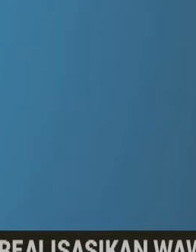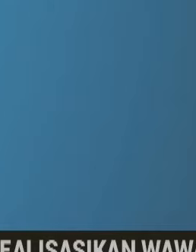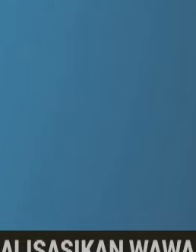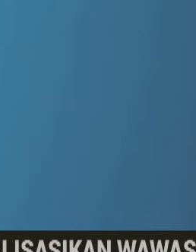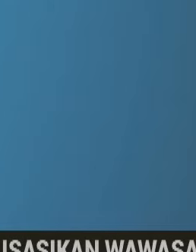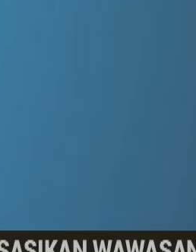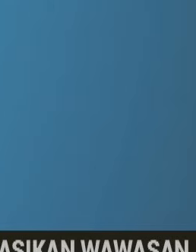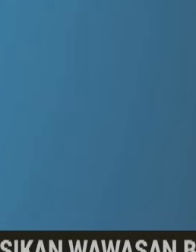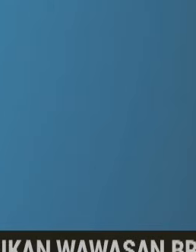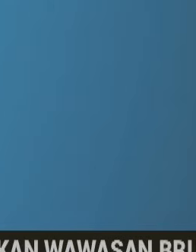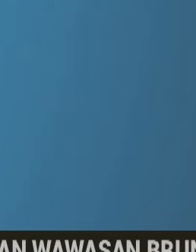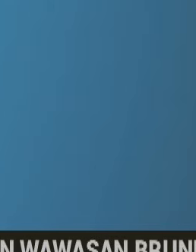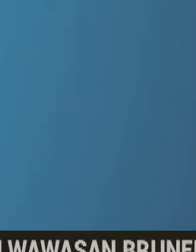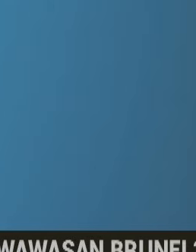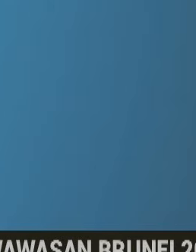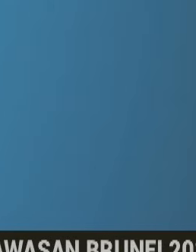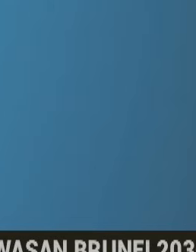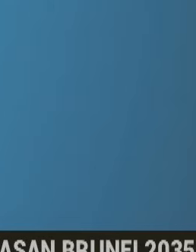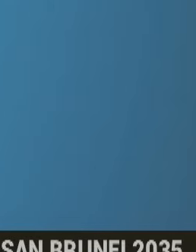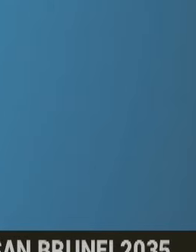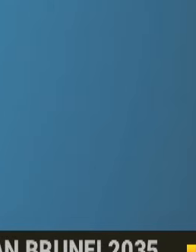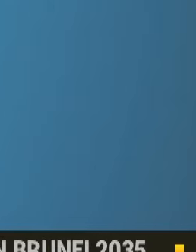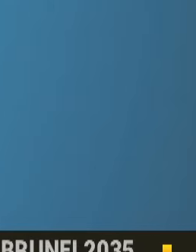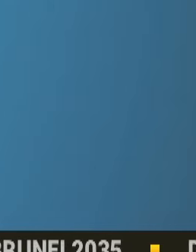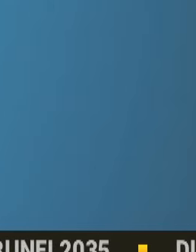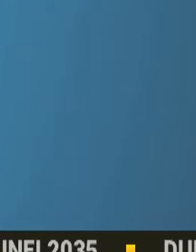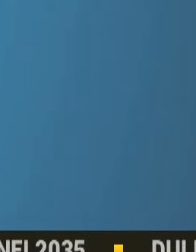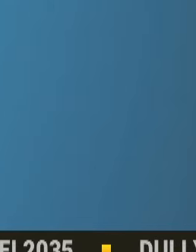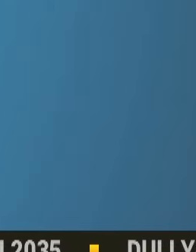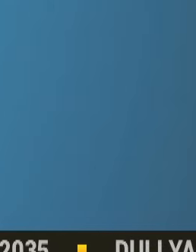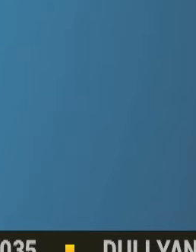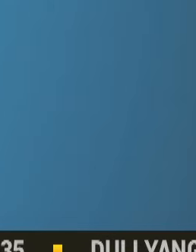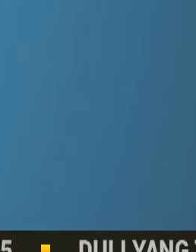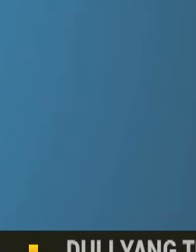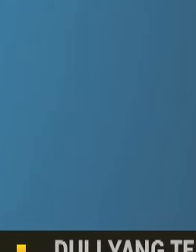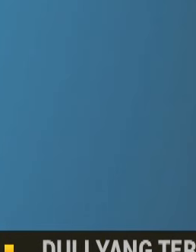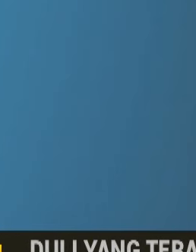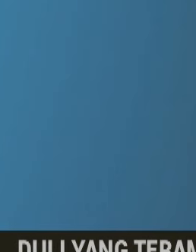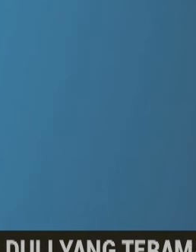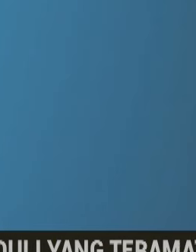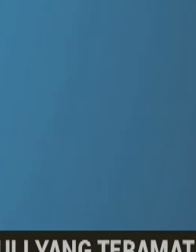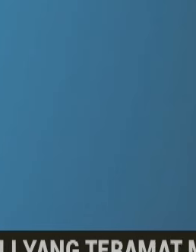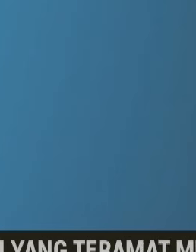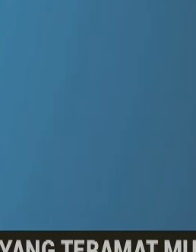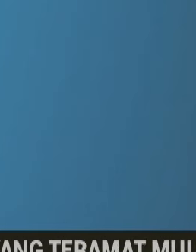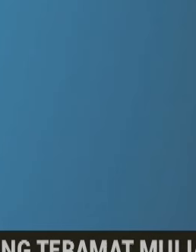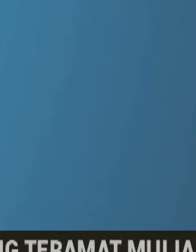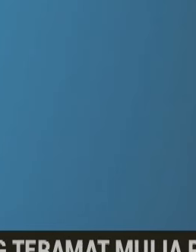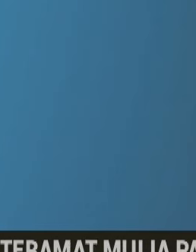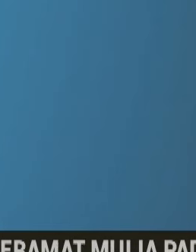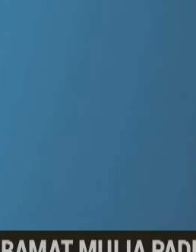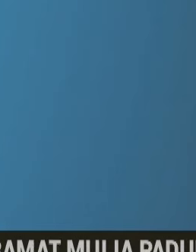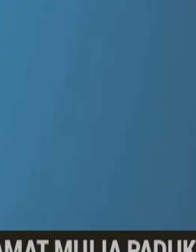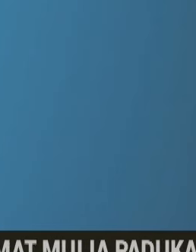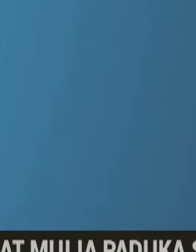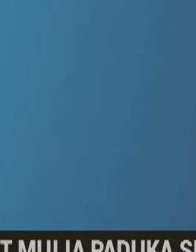Penutupan separuh jalan juga dilaksanakan di pusing keliling Manggis Jalan Muara bermula 17 Julai hingga 20 Julai bermula